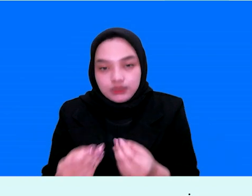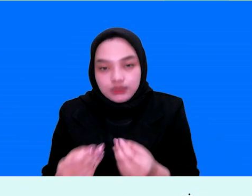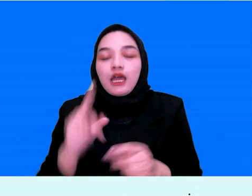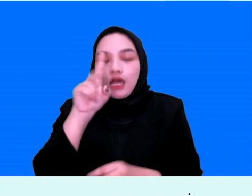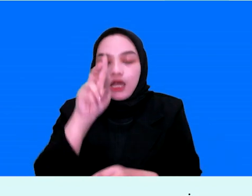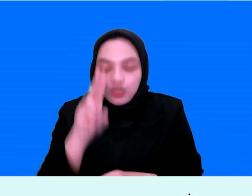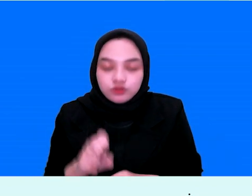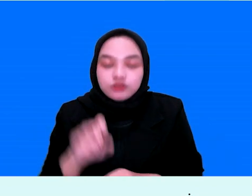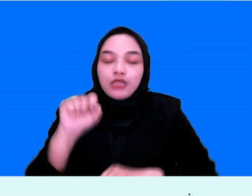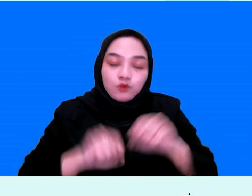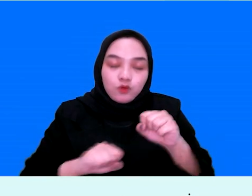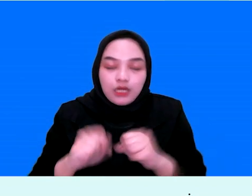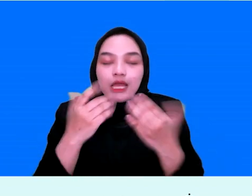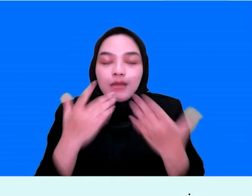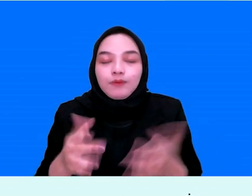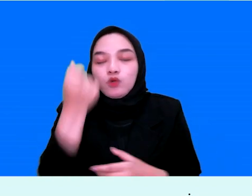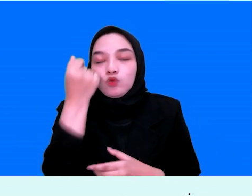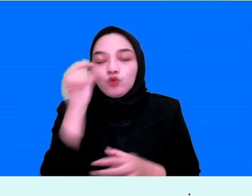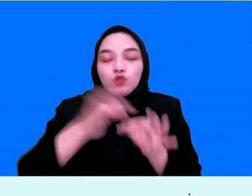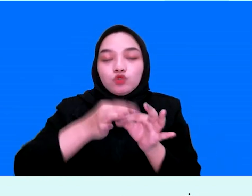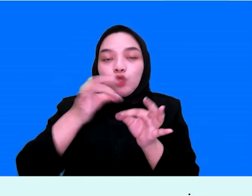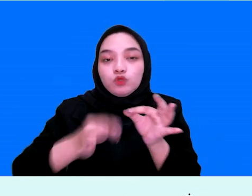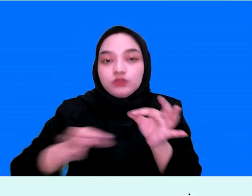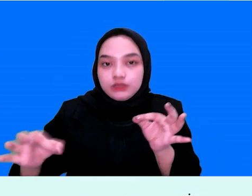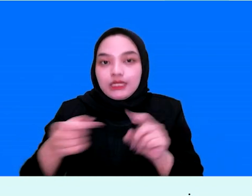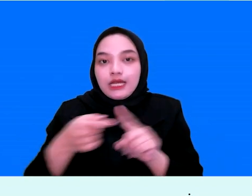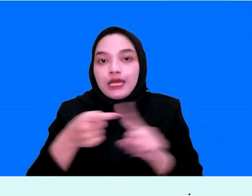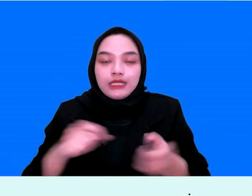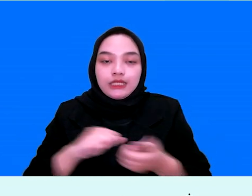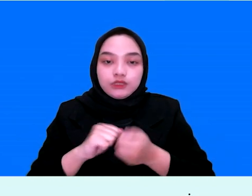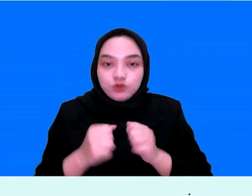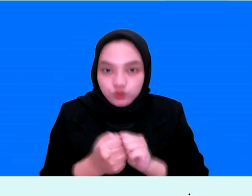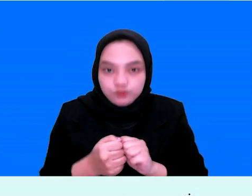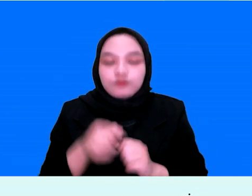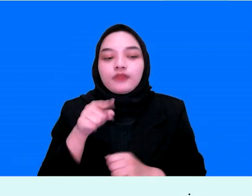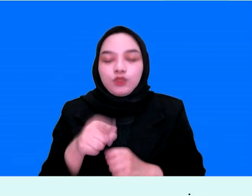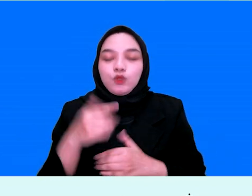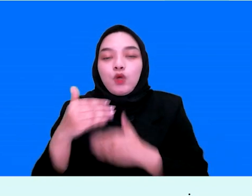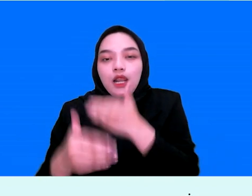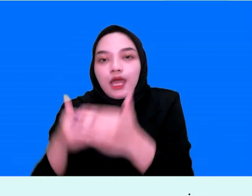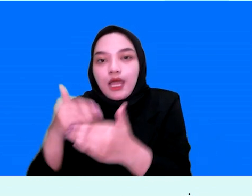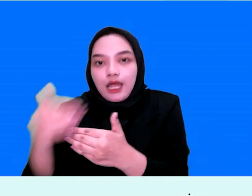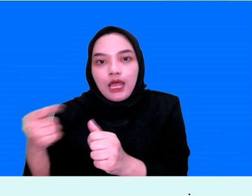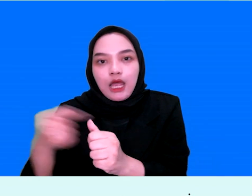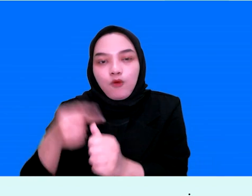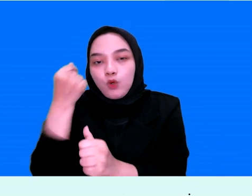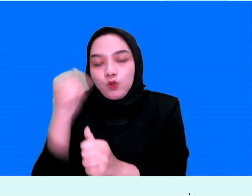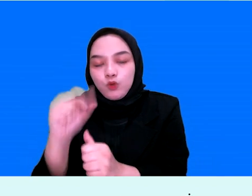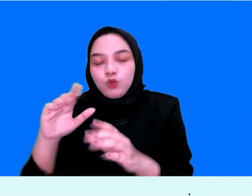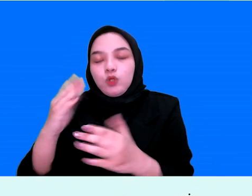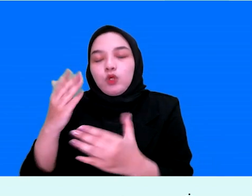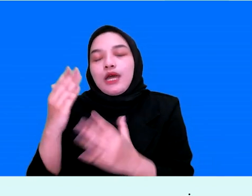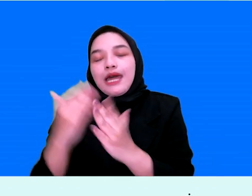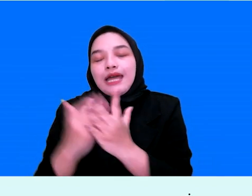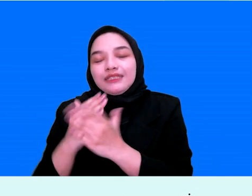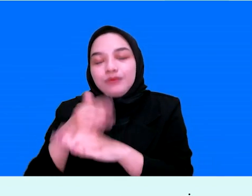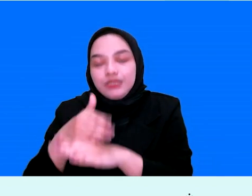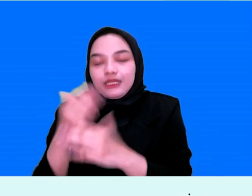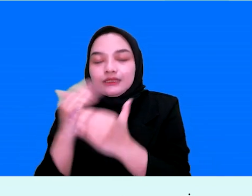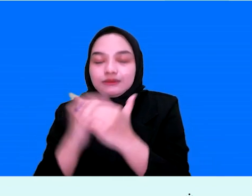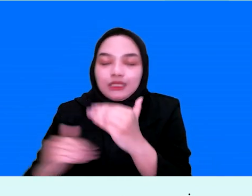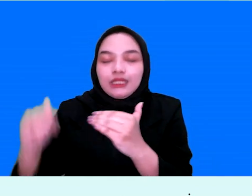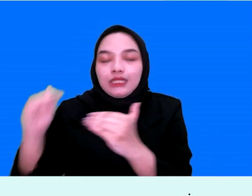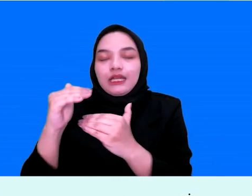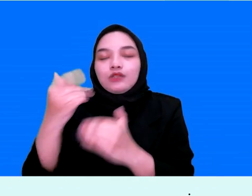memperbaiki isu tersebut. Sehingga itu dapat menjadi langkah awal untuk peningkatan aksesibilitas website MRT